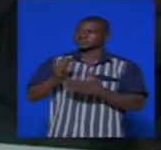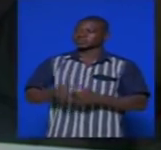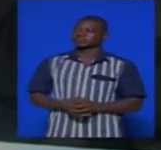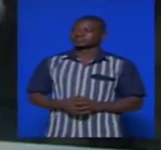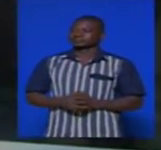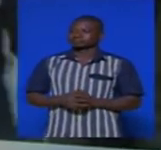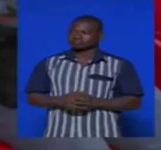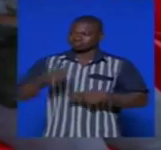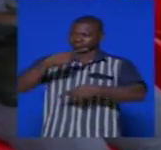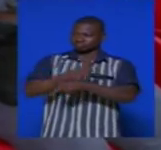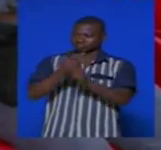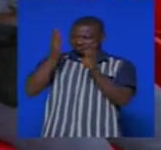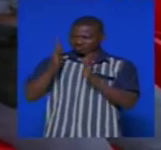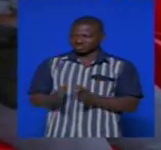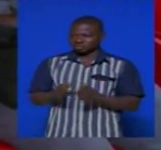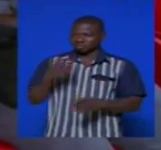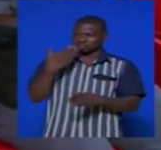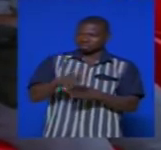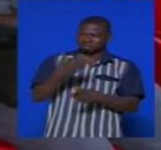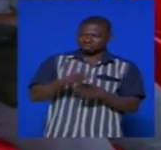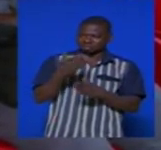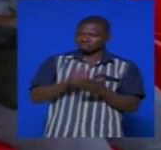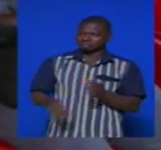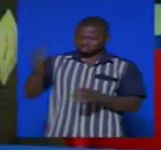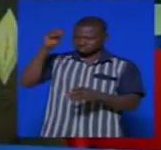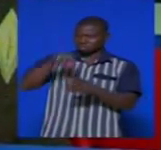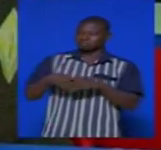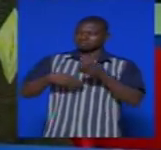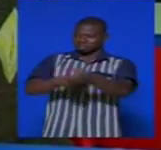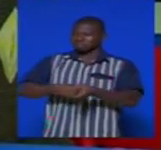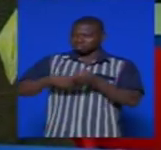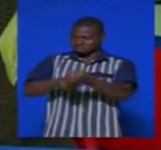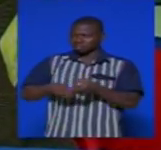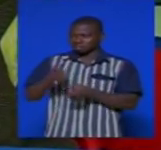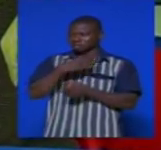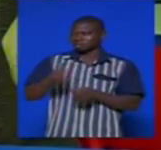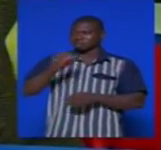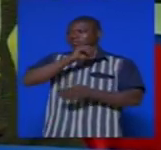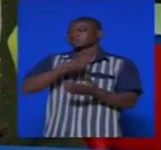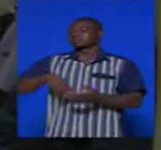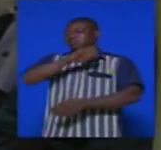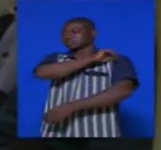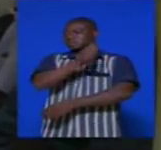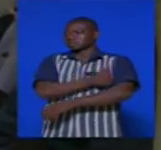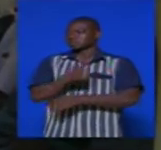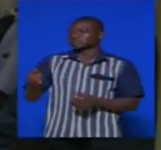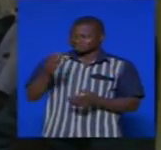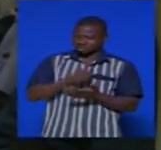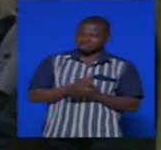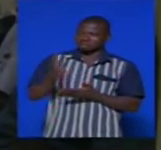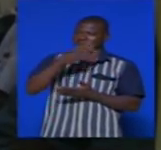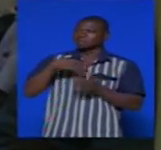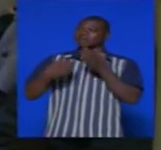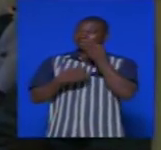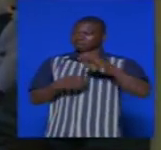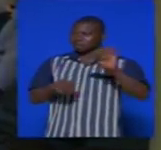Producteurs, des distributeurs d'intrants agricoles et des autorités administratives de la région de l'Est. Réunis à Bougandé